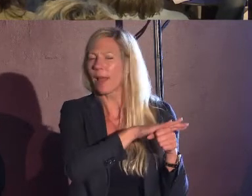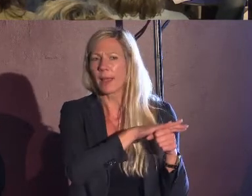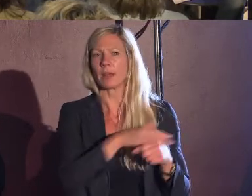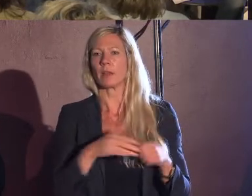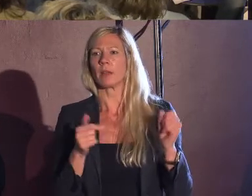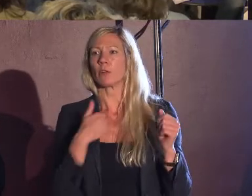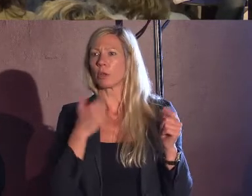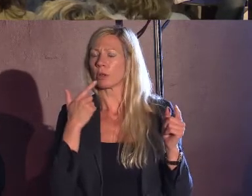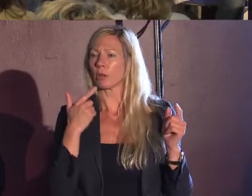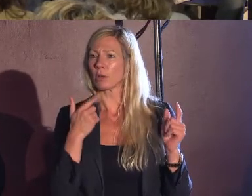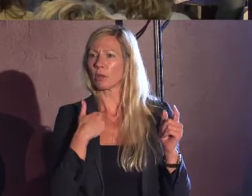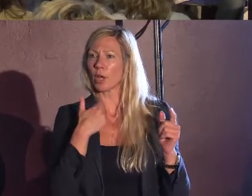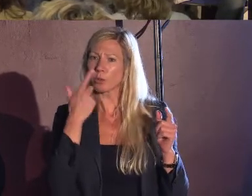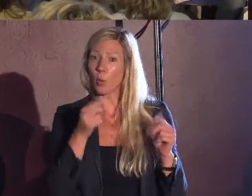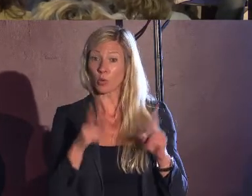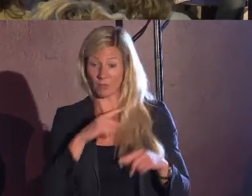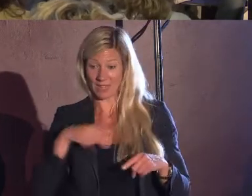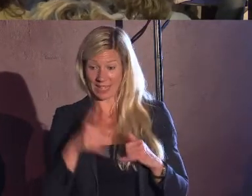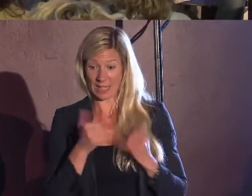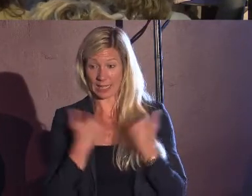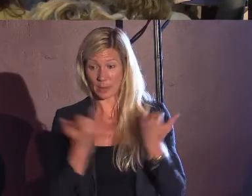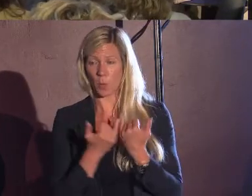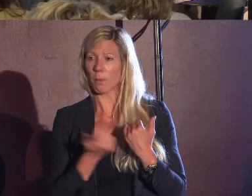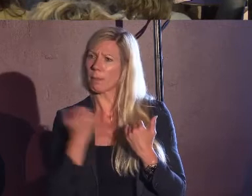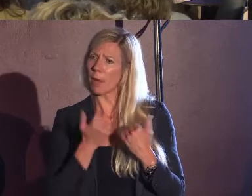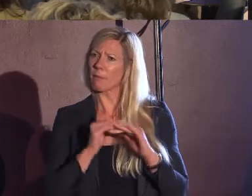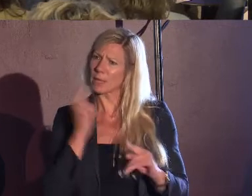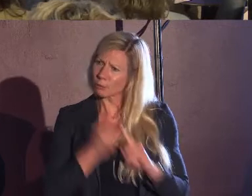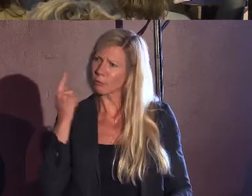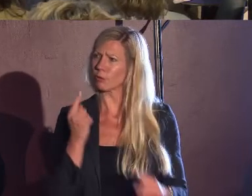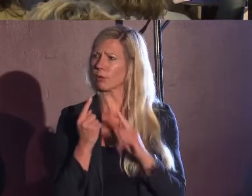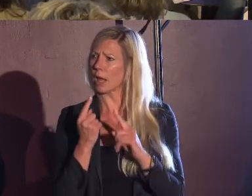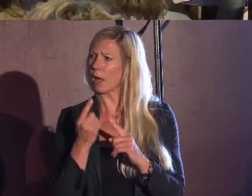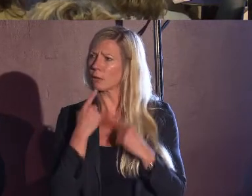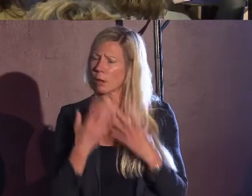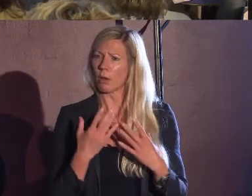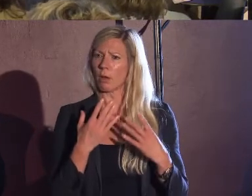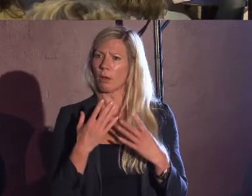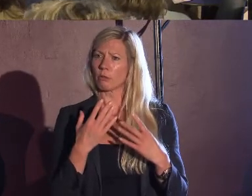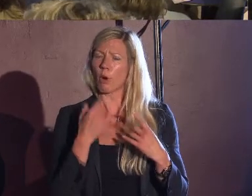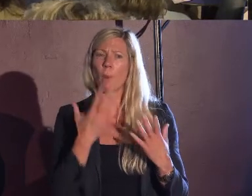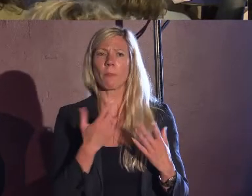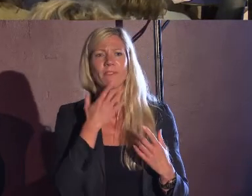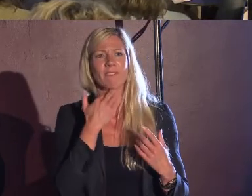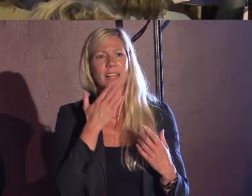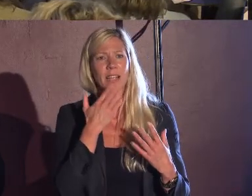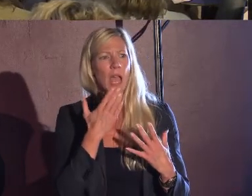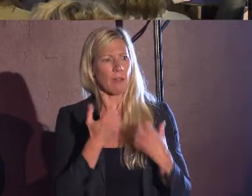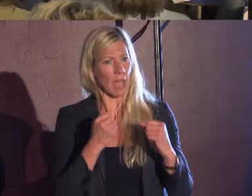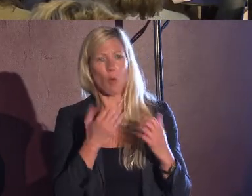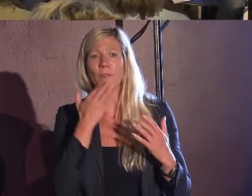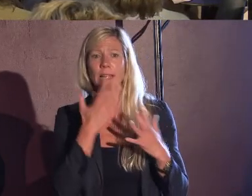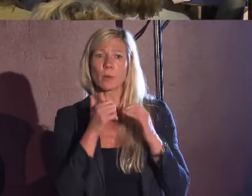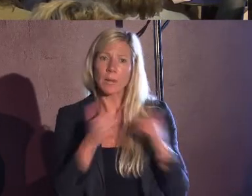jag tror också att vi på institutionerna behöver vara tydliga med vilka effekter som vi verkligen, vilken